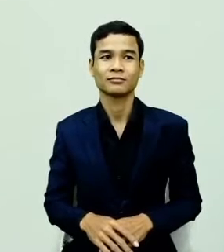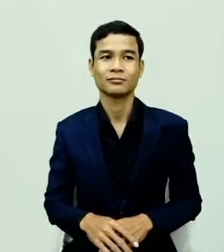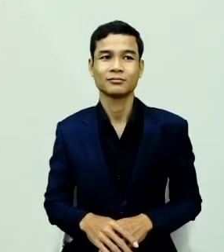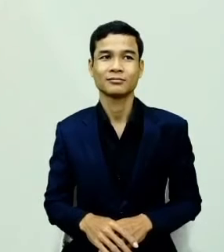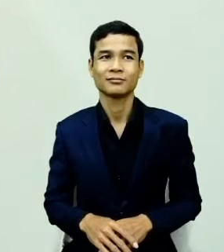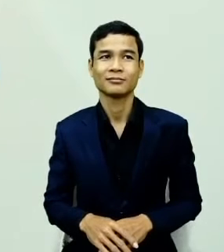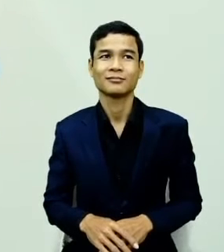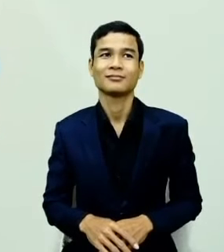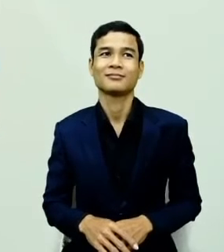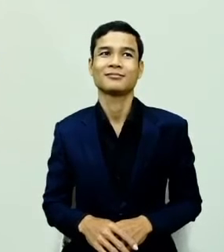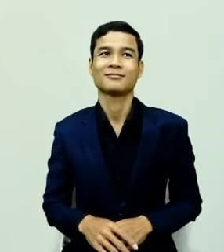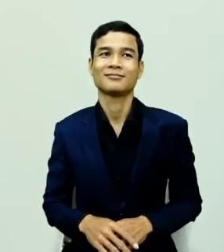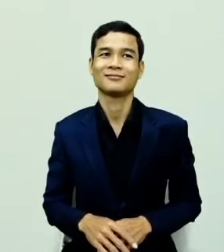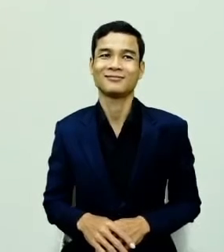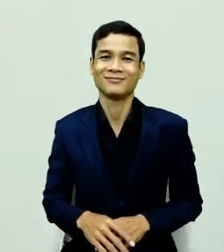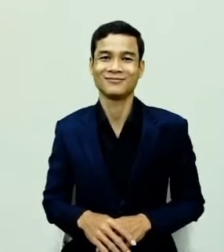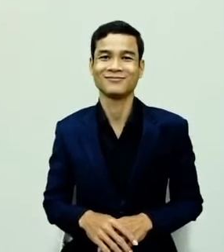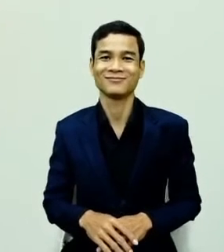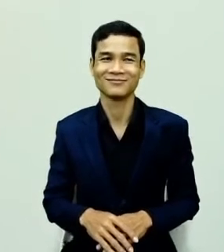ចាកោញី